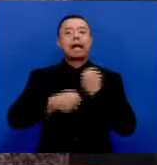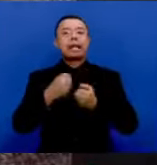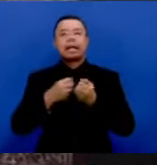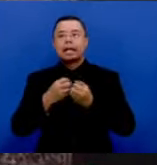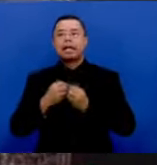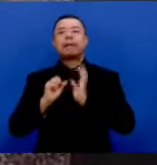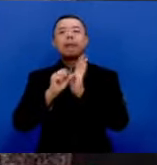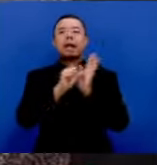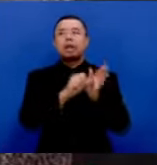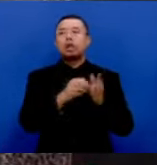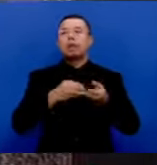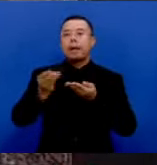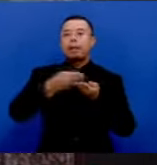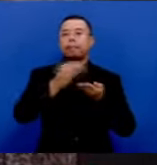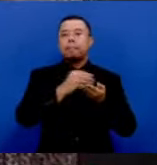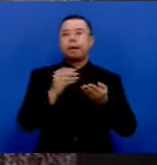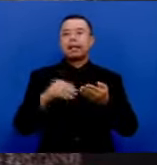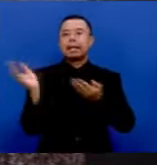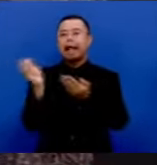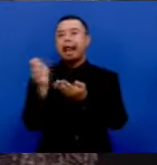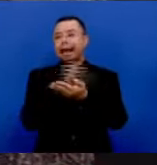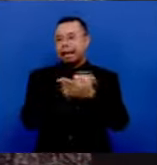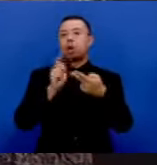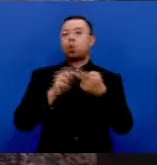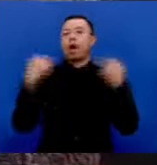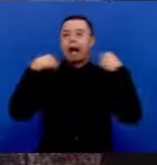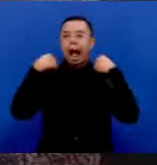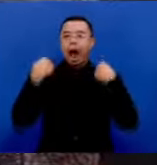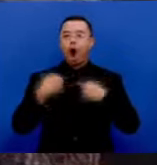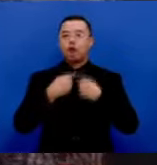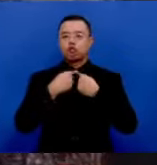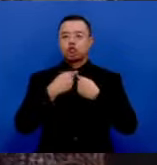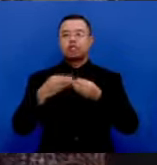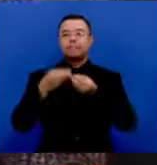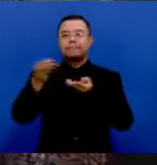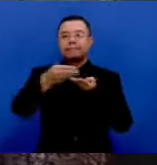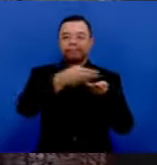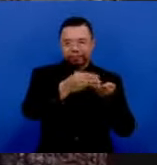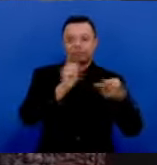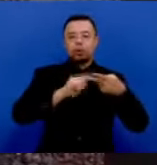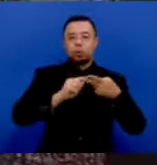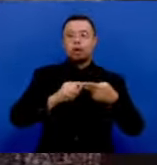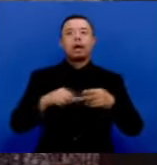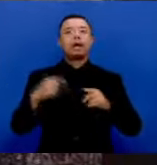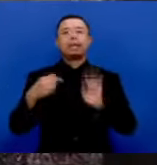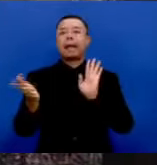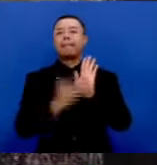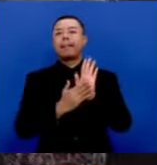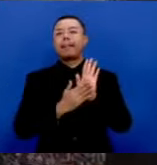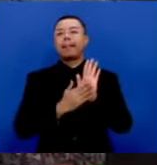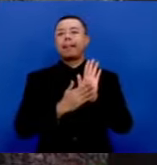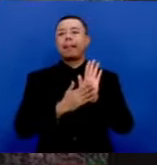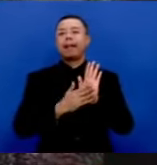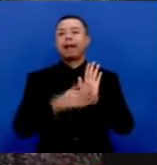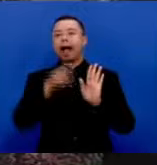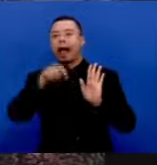membagikan kalender dan kaos Amin. Selain itu, relawan juga memasang alat peraga kampanye di